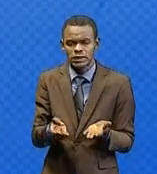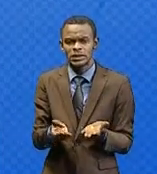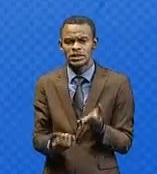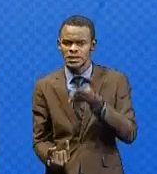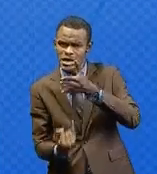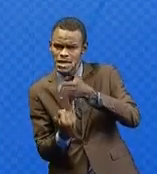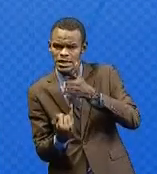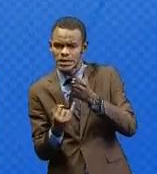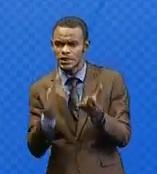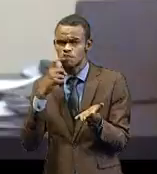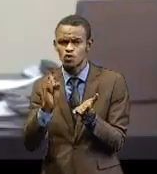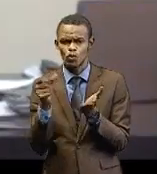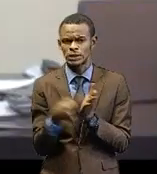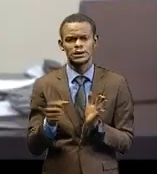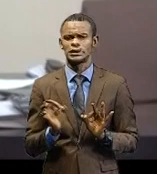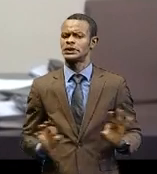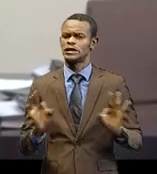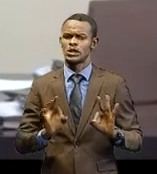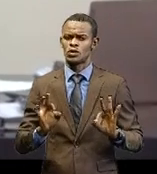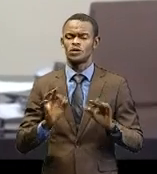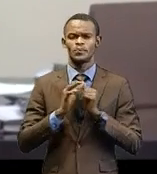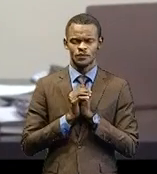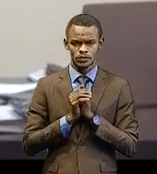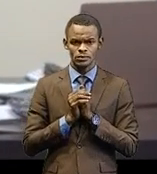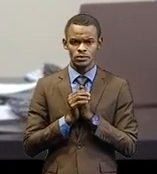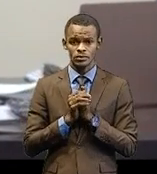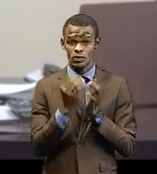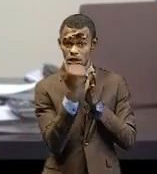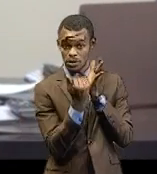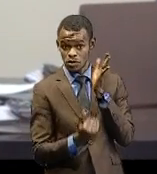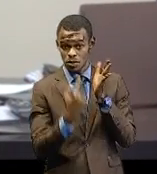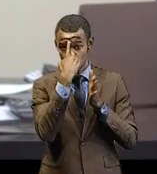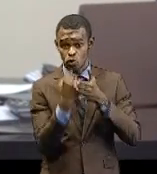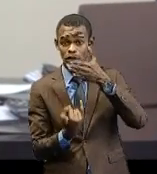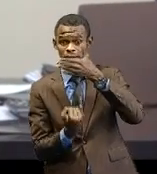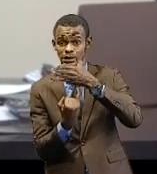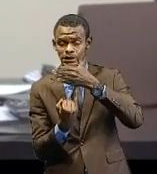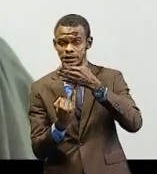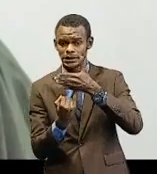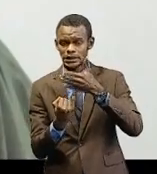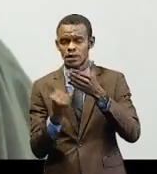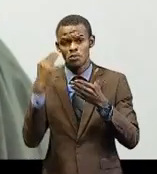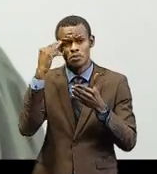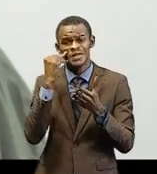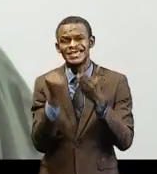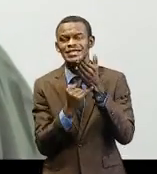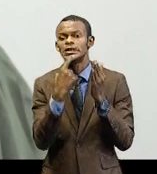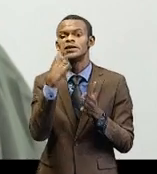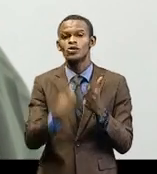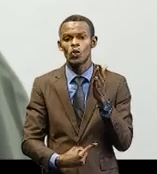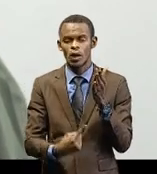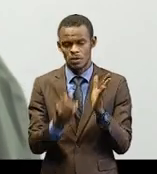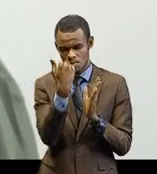lourdement sur notre économie. Le plan directeur d'industrialisation a soutenu le ministre de l'Industrie,